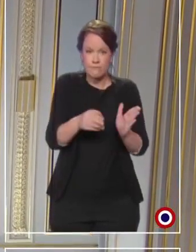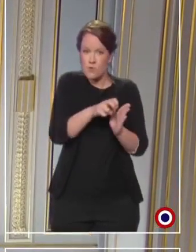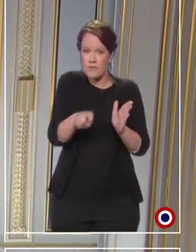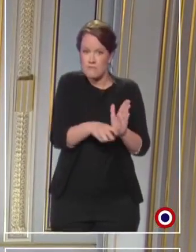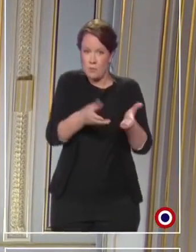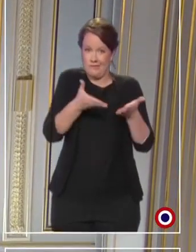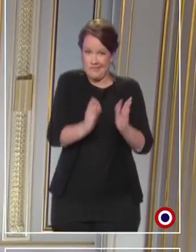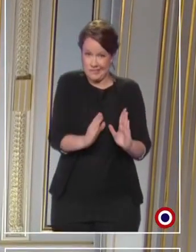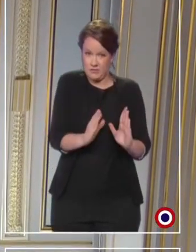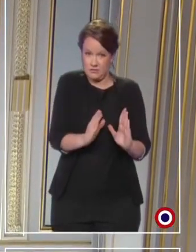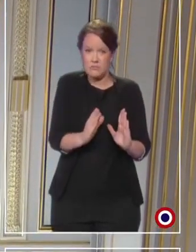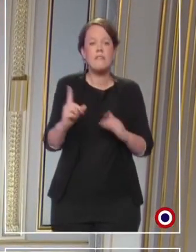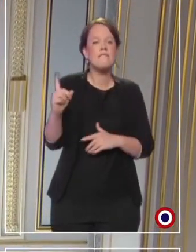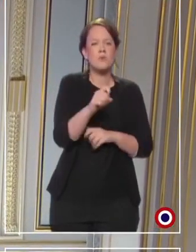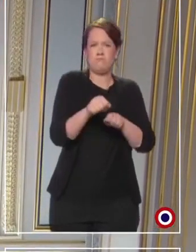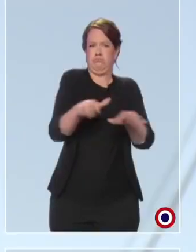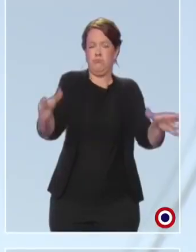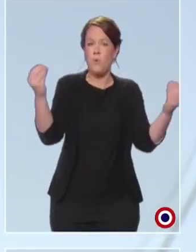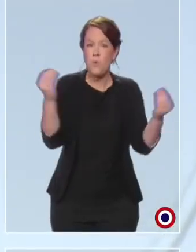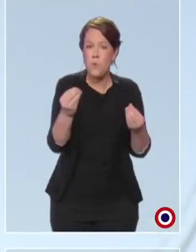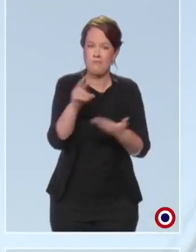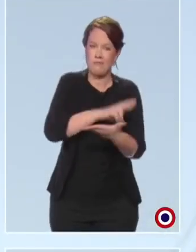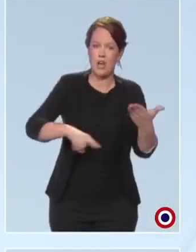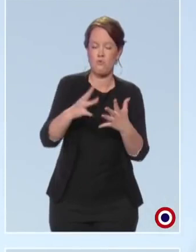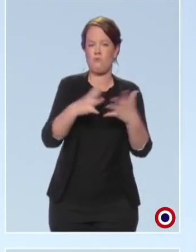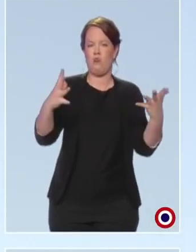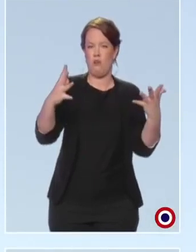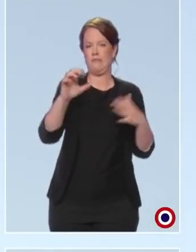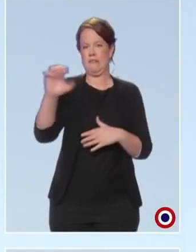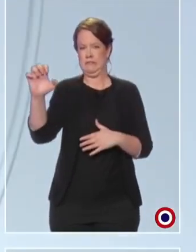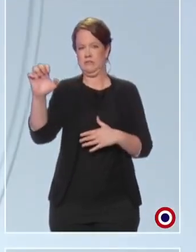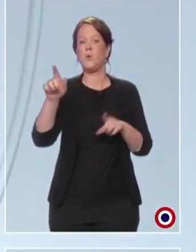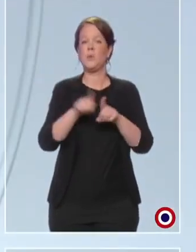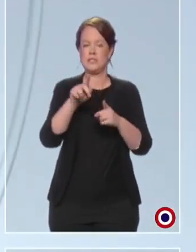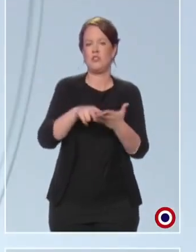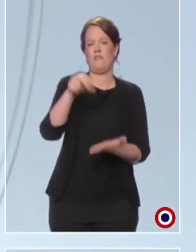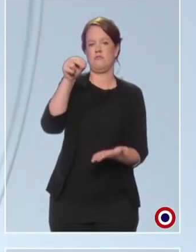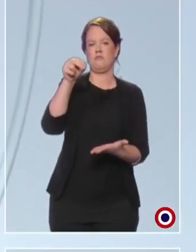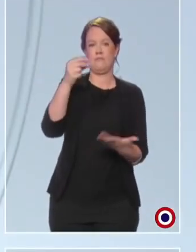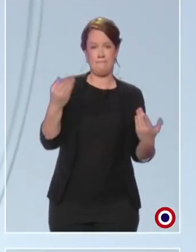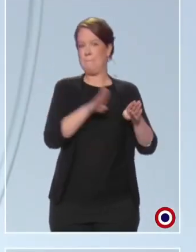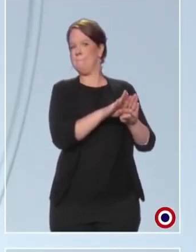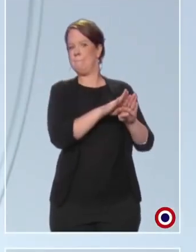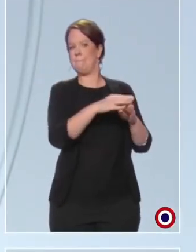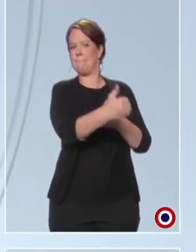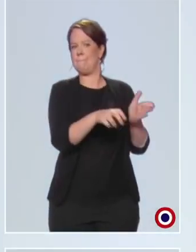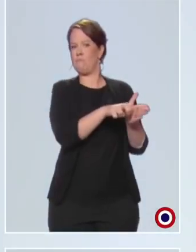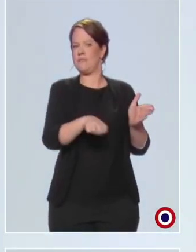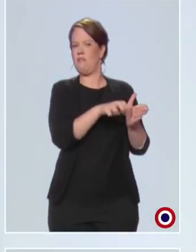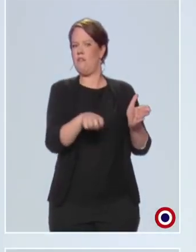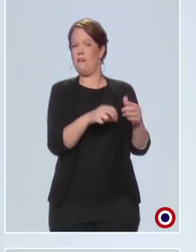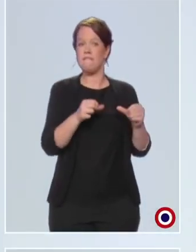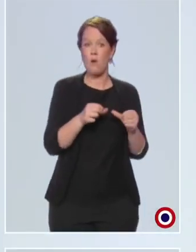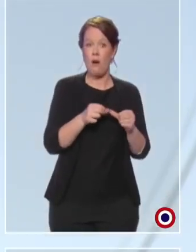et ile de france et comme on a tous fermés il s'est très peu répandu et nous avons pu vous vous en souvenez répartir des centaines de patients